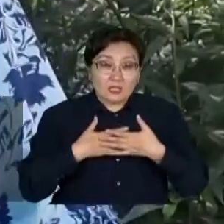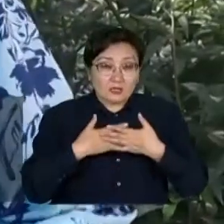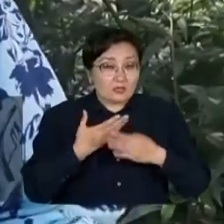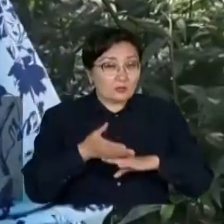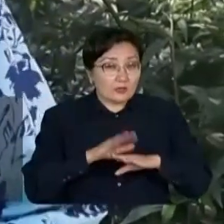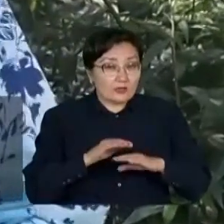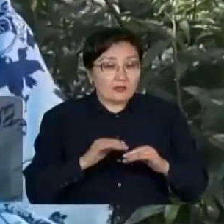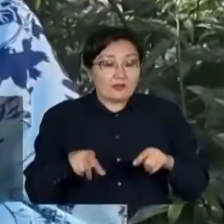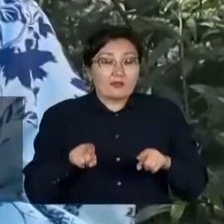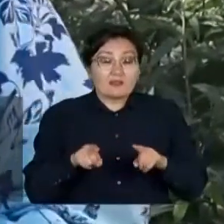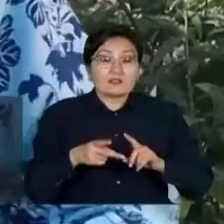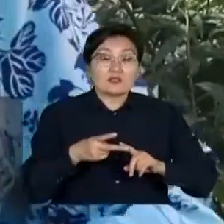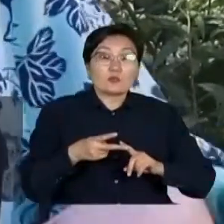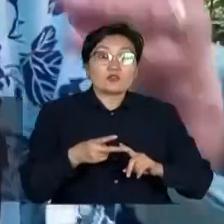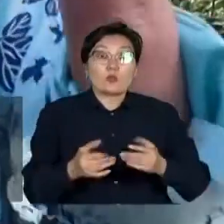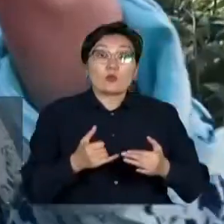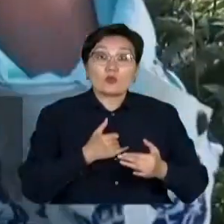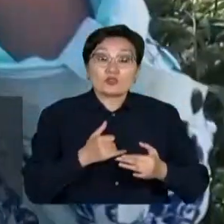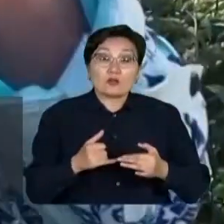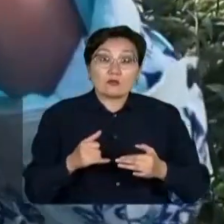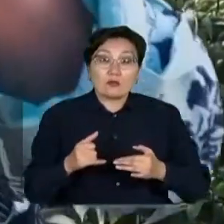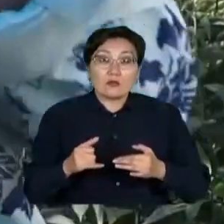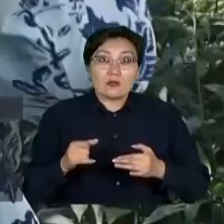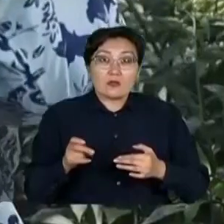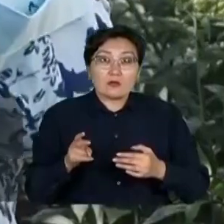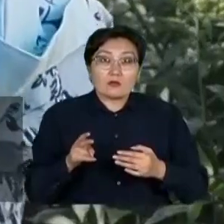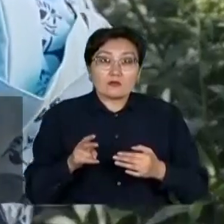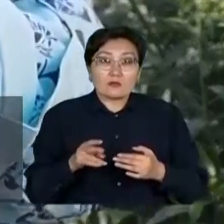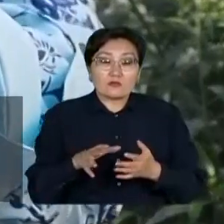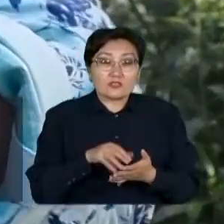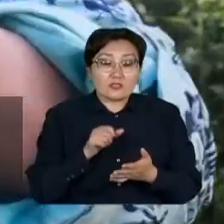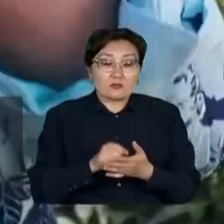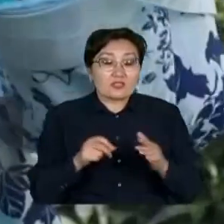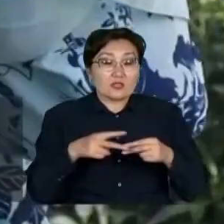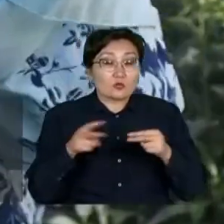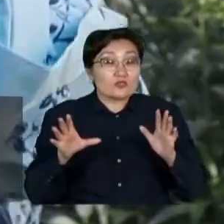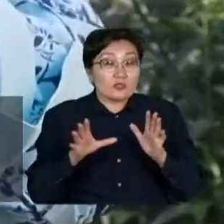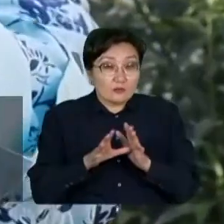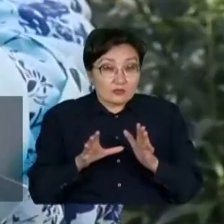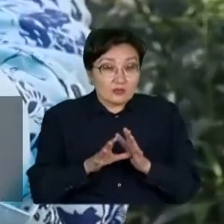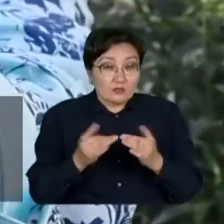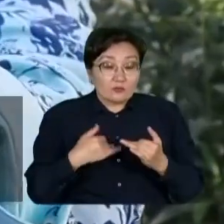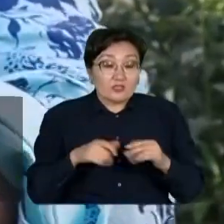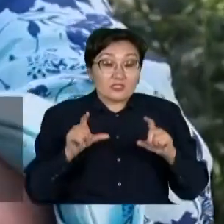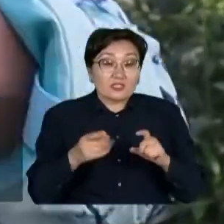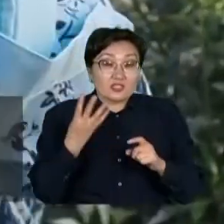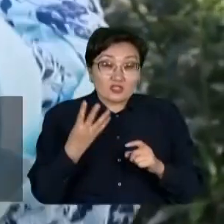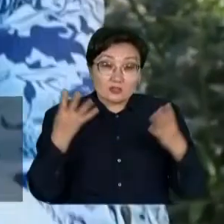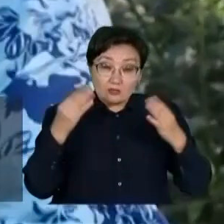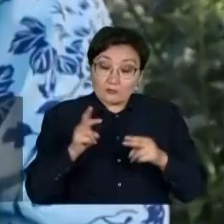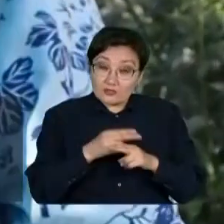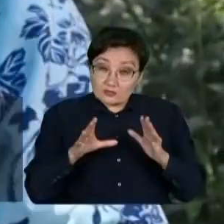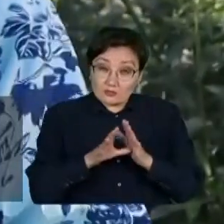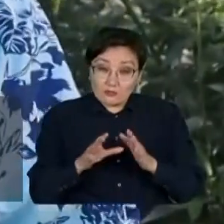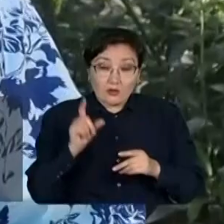Это не дело. Ладно, это... Но у нас пропадают продукты. Нас отключили от света. Мы сидели 4 дня без света, пока у